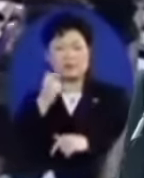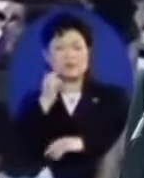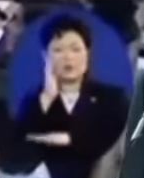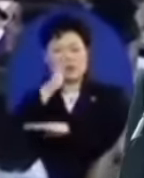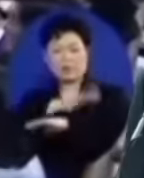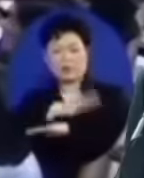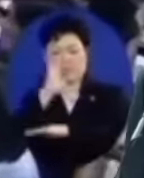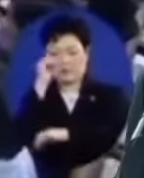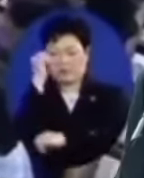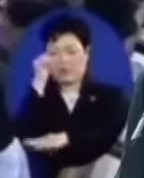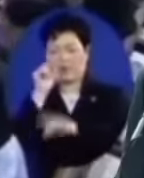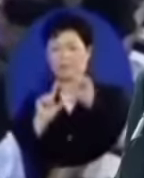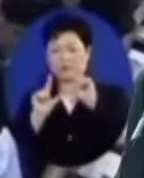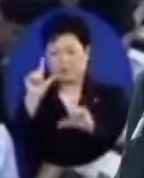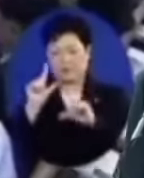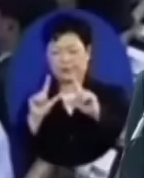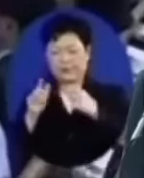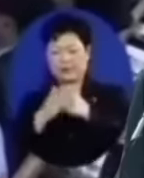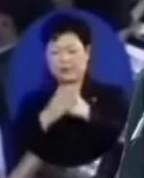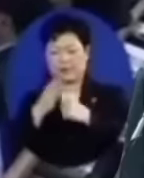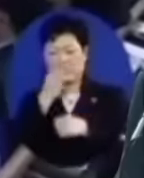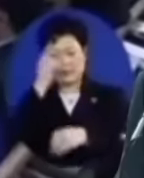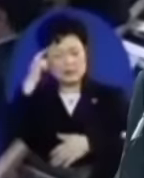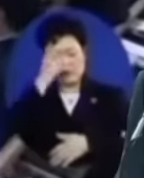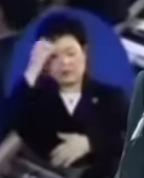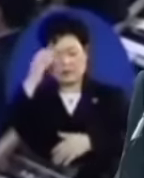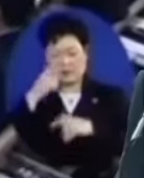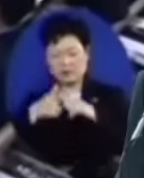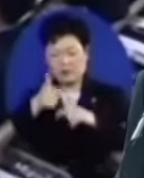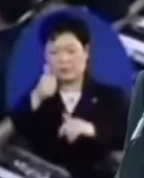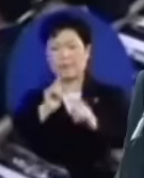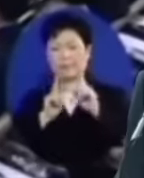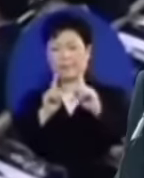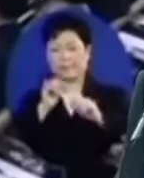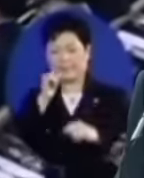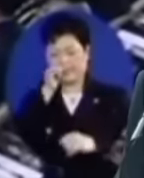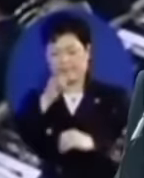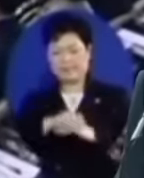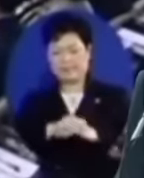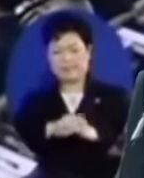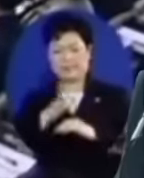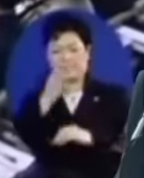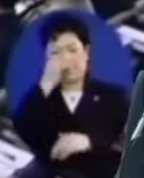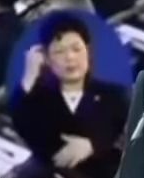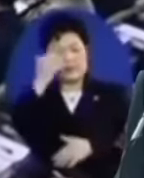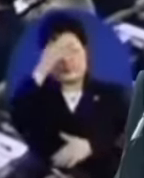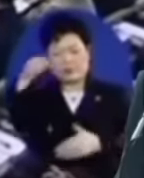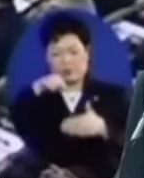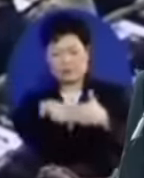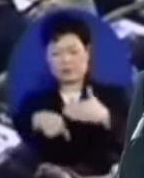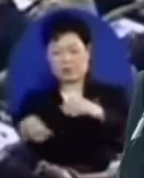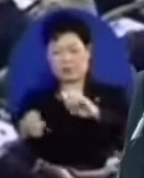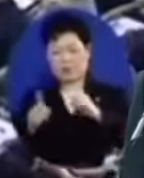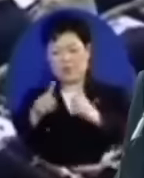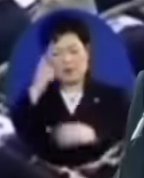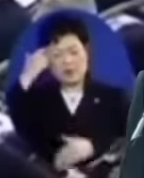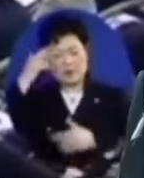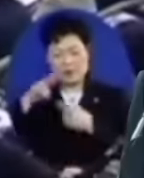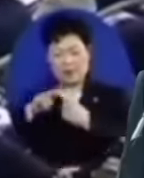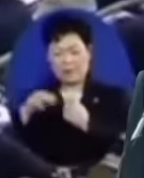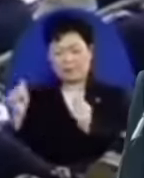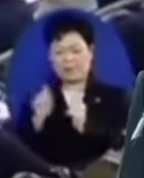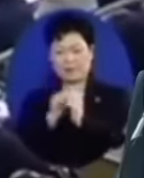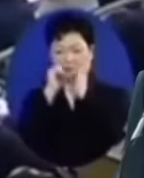본체의 모습인 것입니다. 그러므로 성령은 예수영이라고 말할 수 있는 것입니다. 성령이 우리 속에 부활의 영과 같이 계신